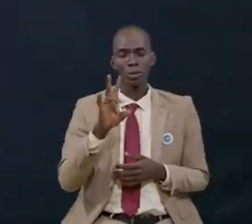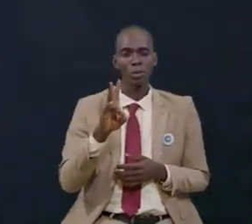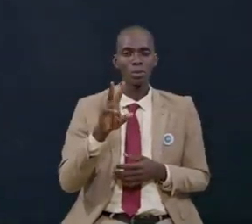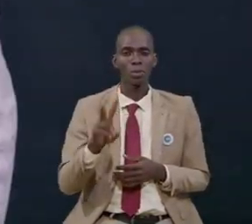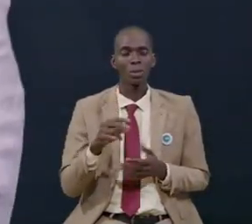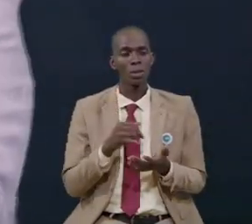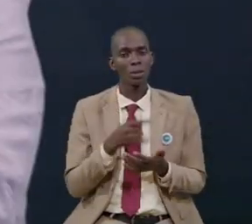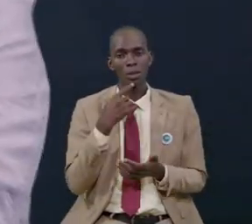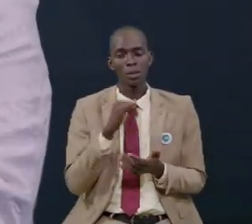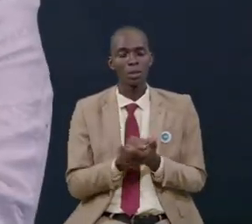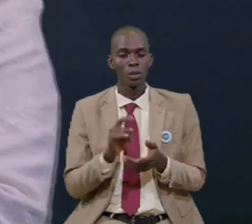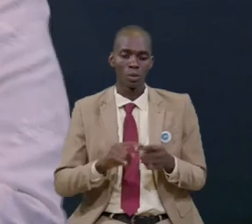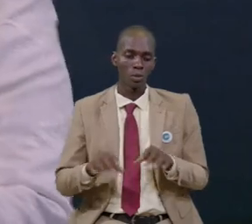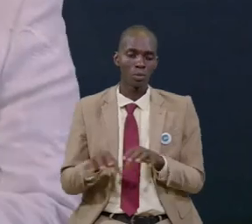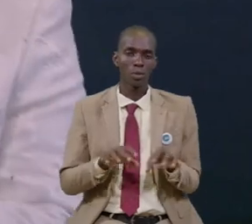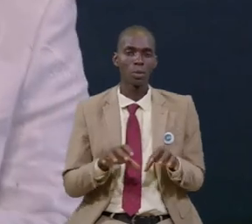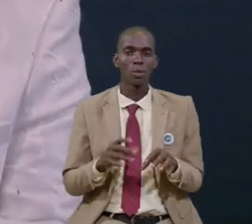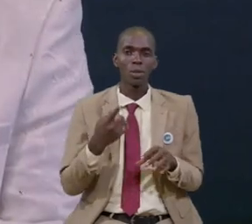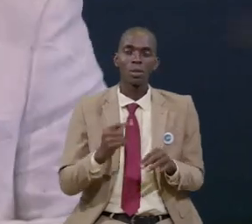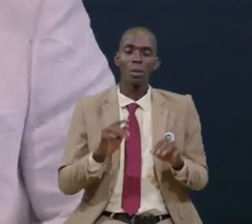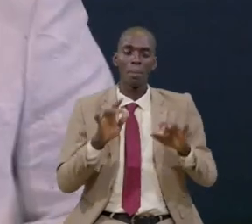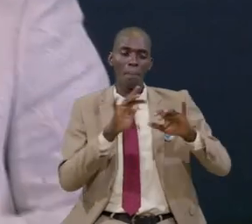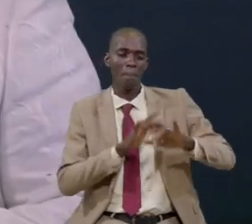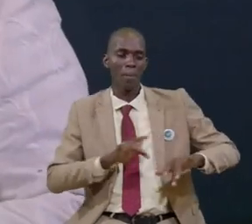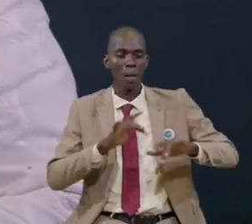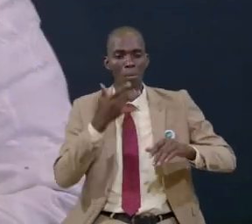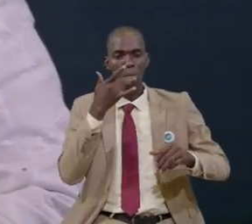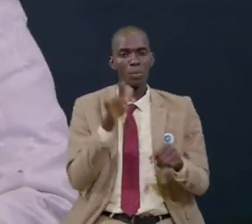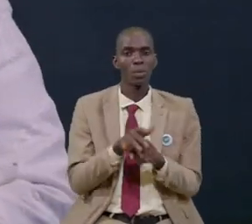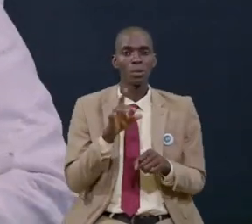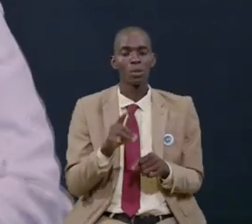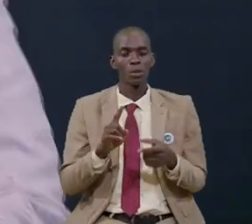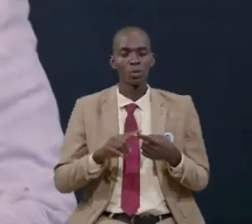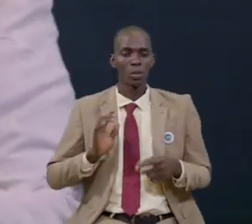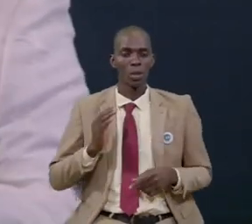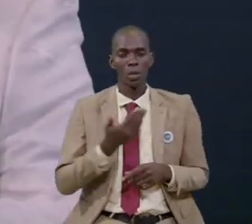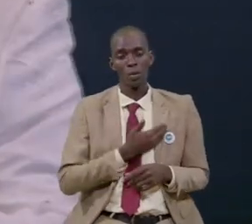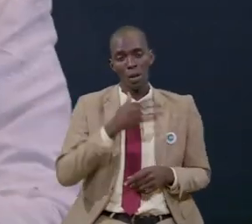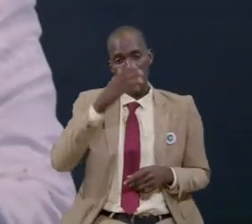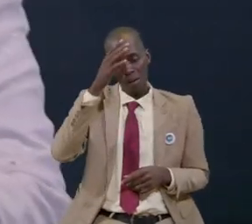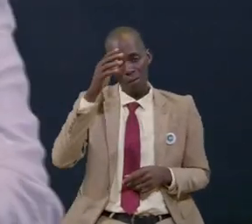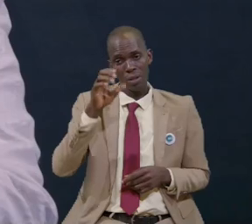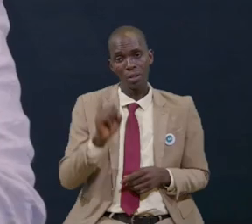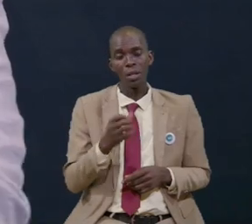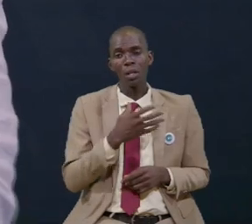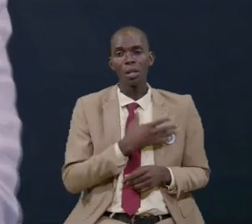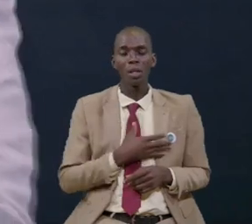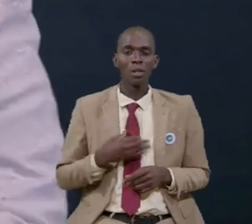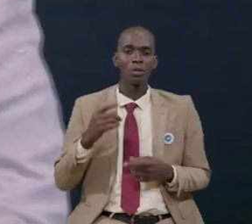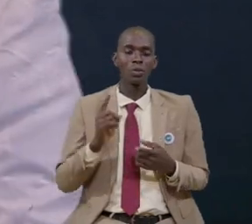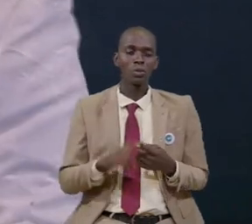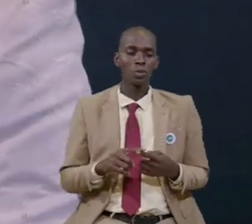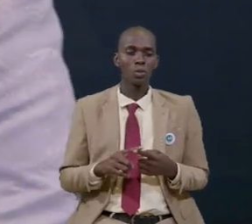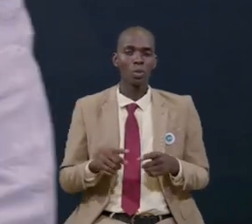72. C'est ainsi qu'il manifeste sa miséricorde envers nos pères et